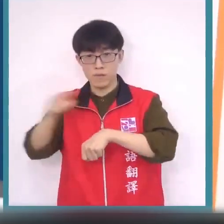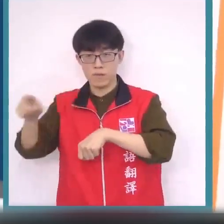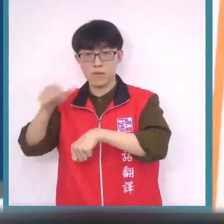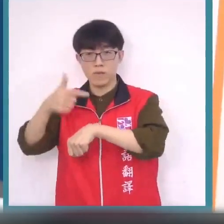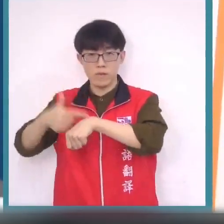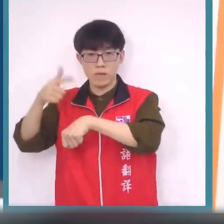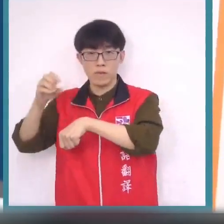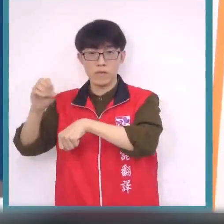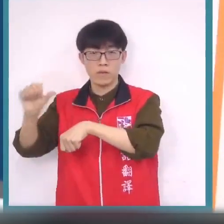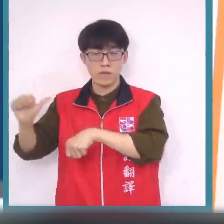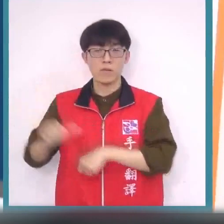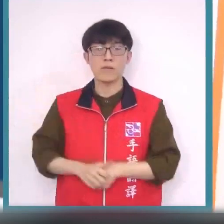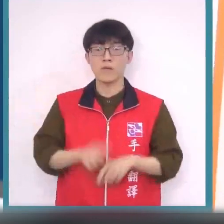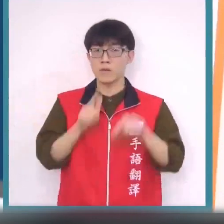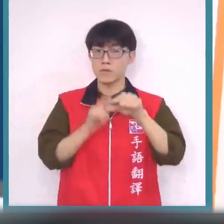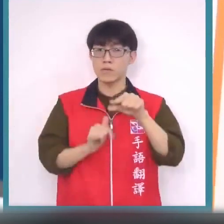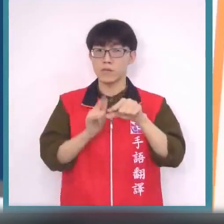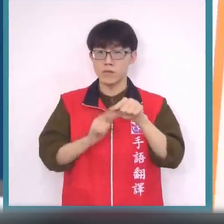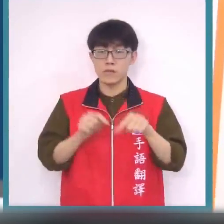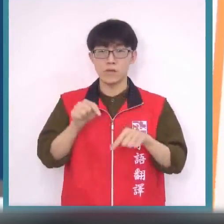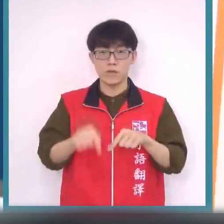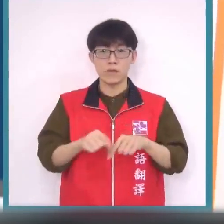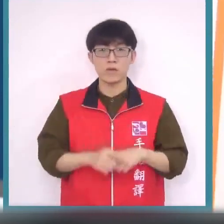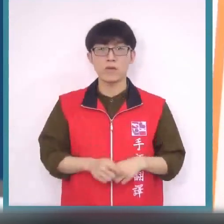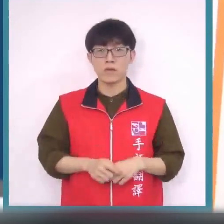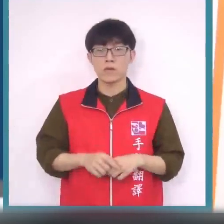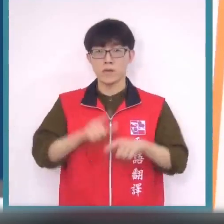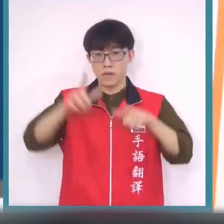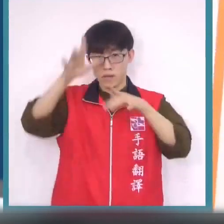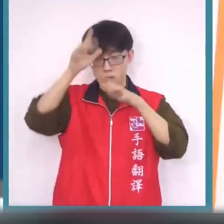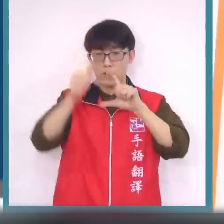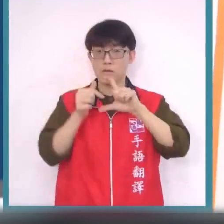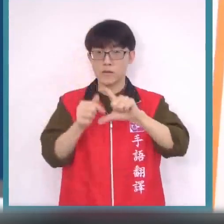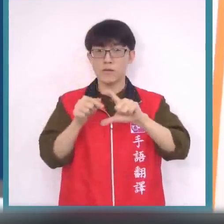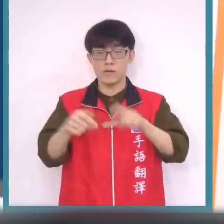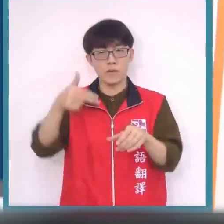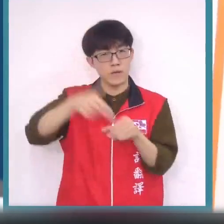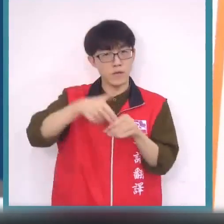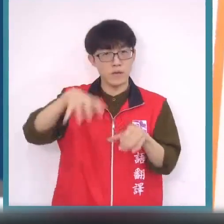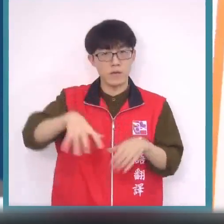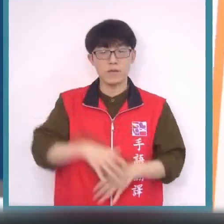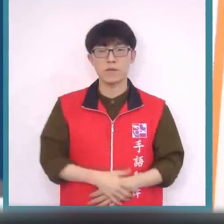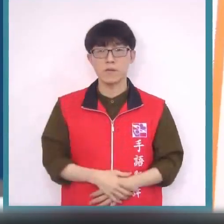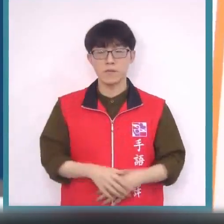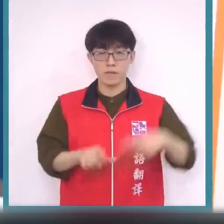5点52分到6点09分，中油一德加油站大溪区康庄路473号。